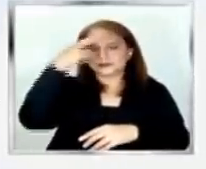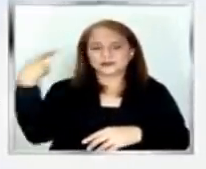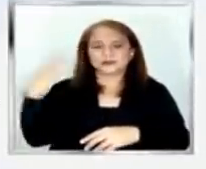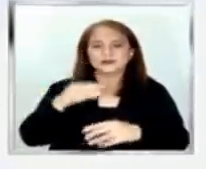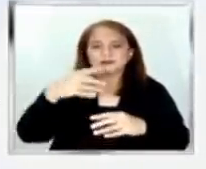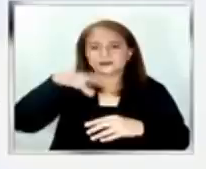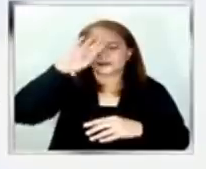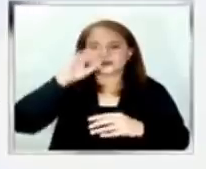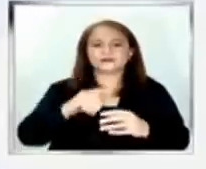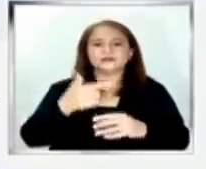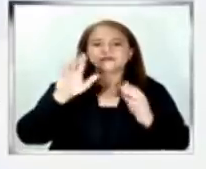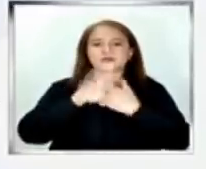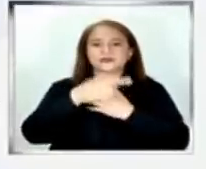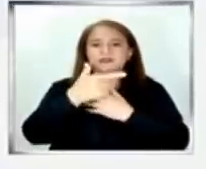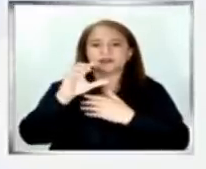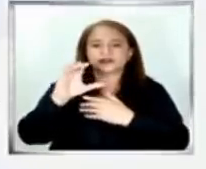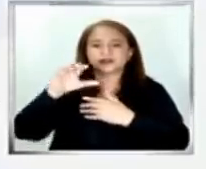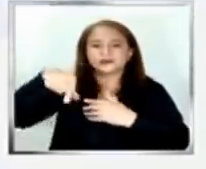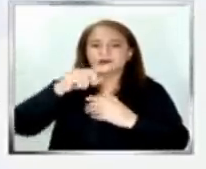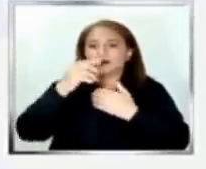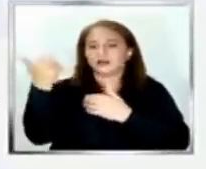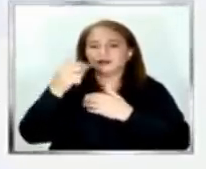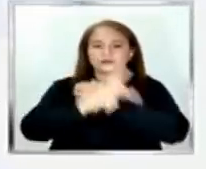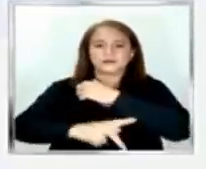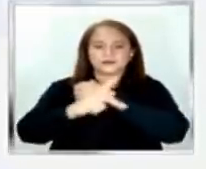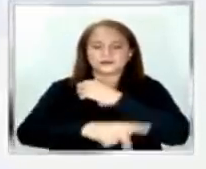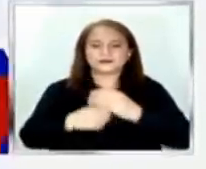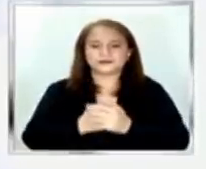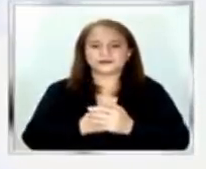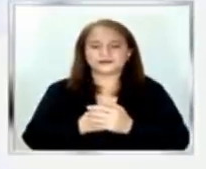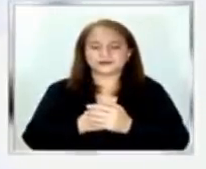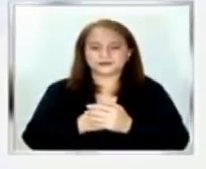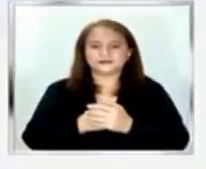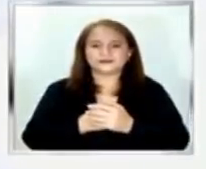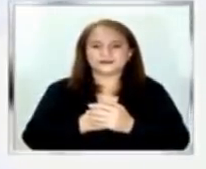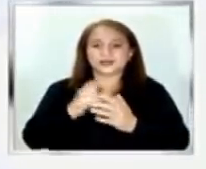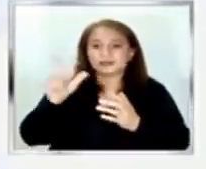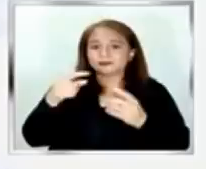community quarantine din ang ilang probinsya. Ang kabuuang detalye ay hatid namin maya-maya lamang.